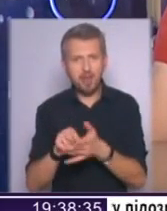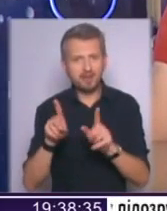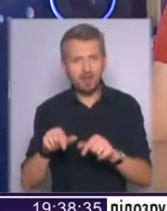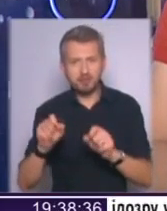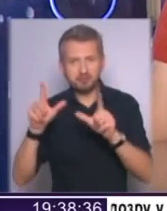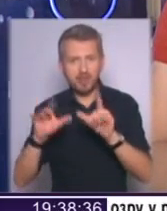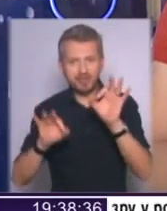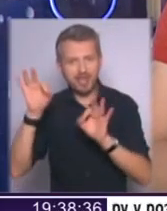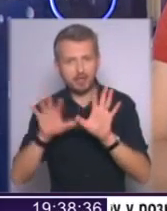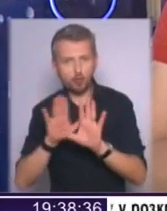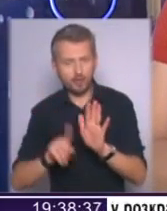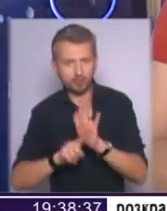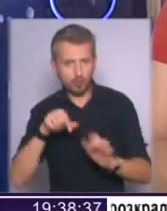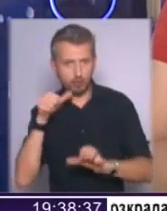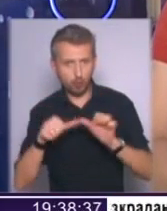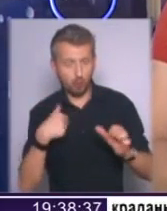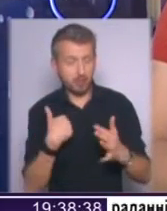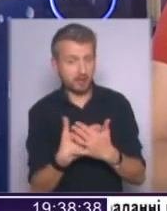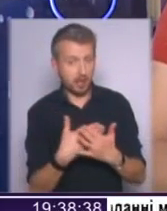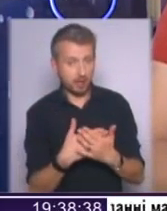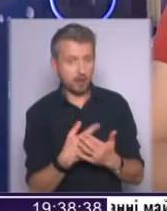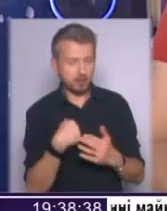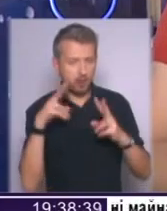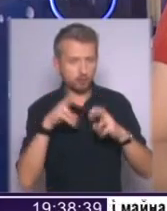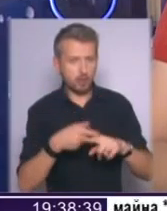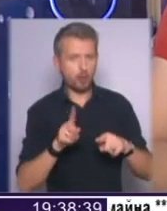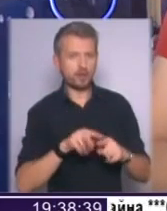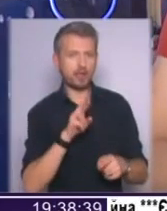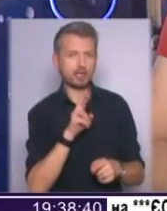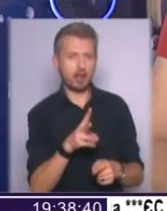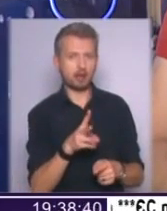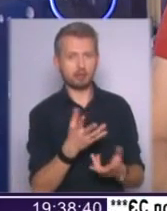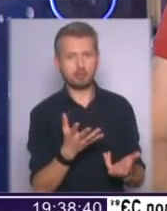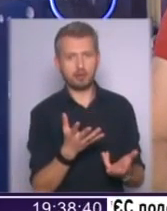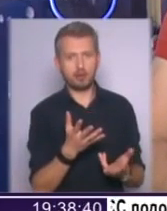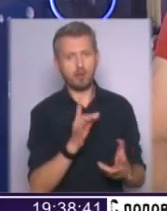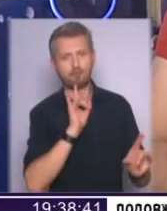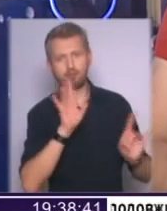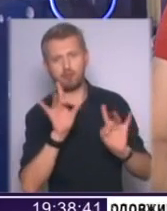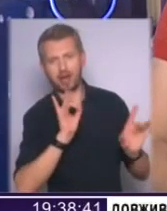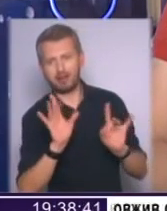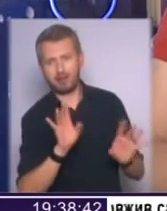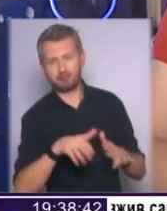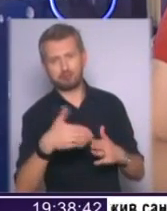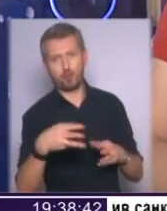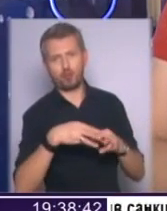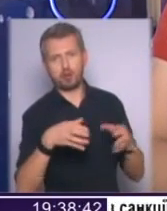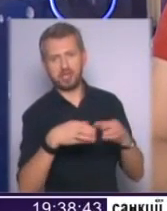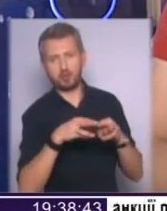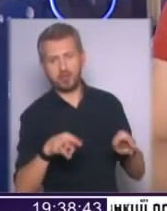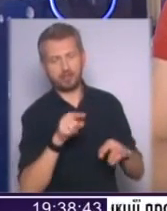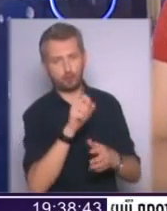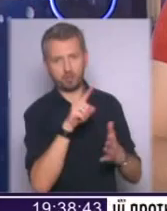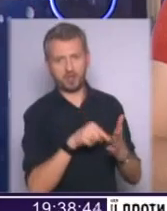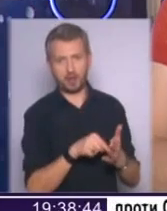початку року. Мені здається, що в цьому сенсі, от я насправді це розглядаю скоріше як такий, знов таки, піар-хід з боку Кабінету міністрів в цьому